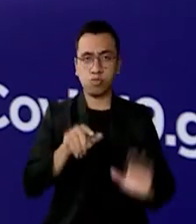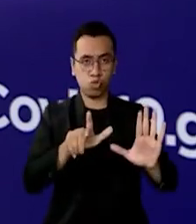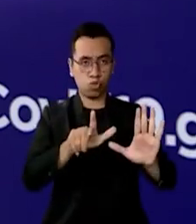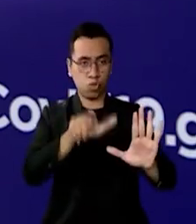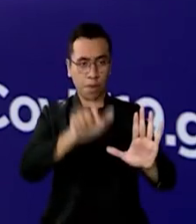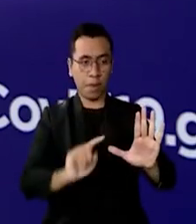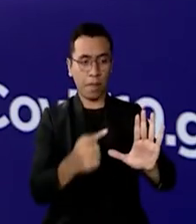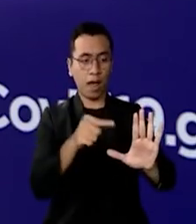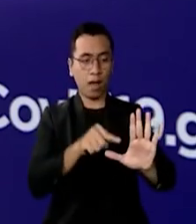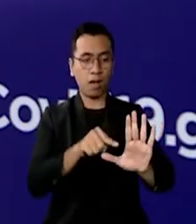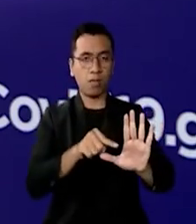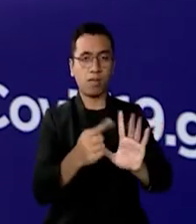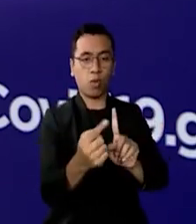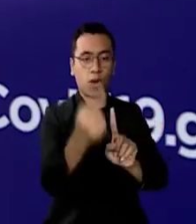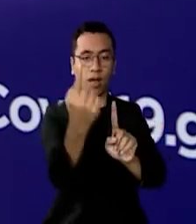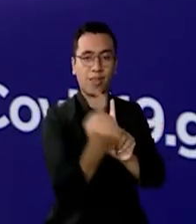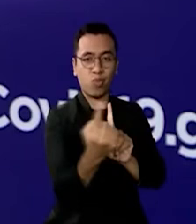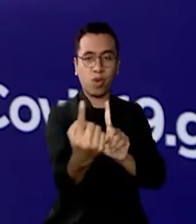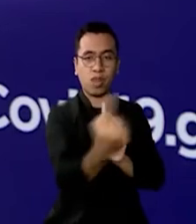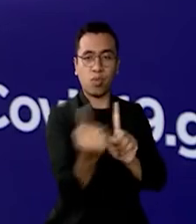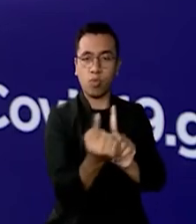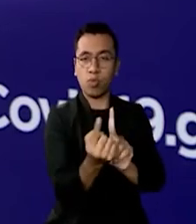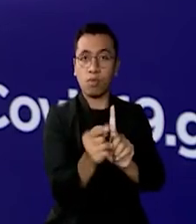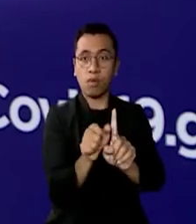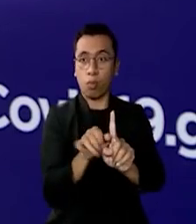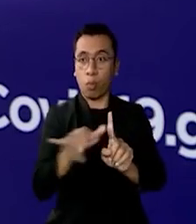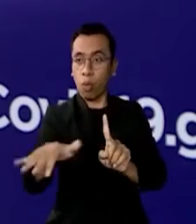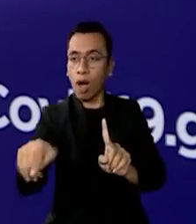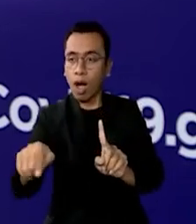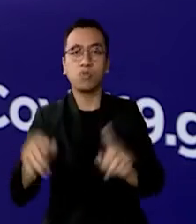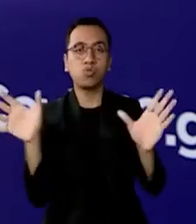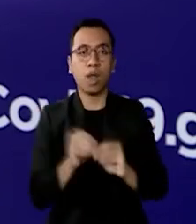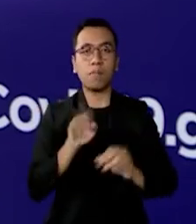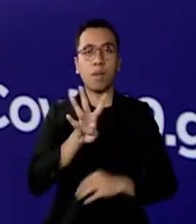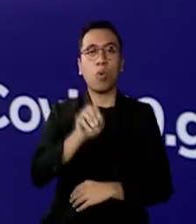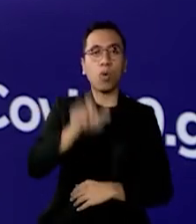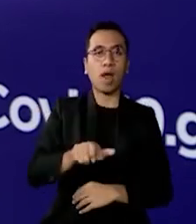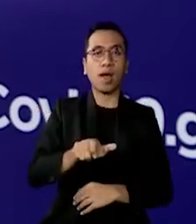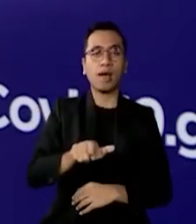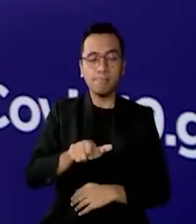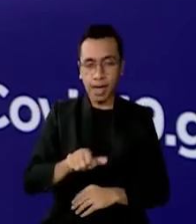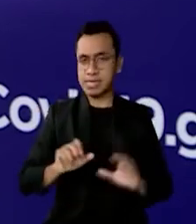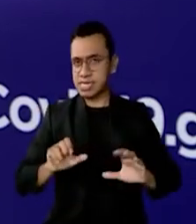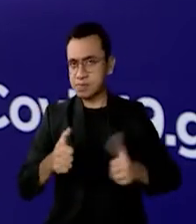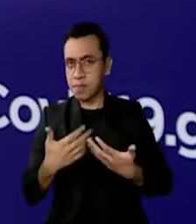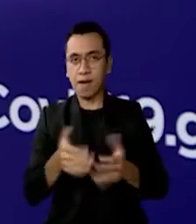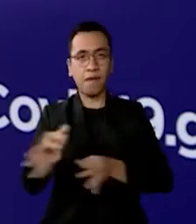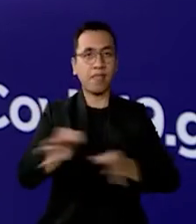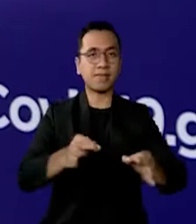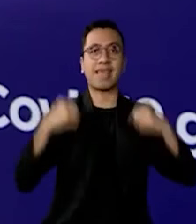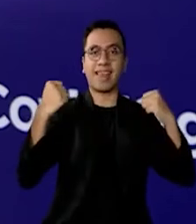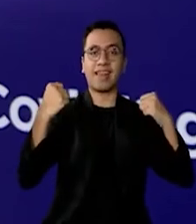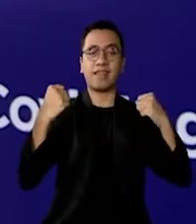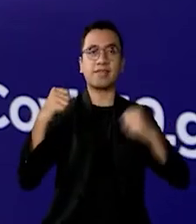empat puluh orang sehingga pada saat itu kita memang harus mempersiapkan semuanya yang pertama adalah Fasilitas Kesehatan kebetulan